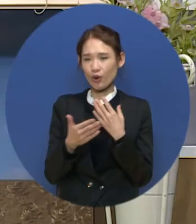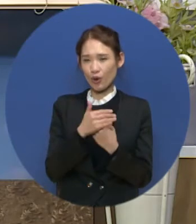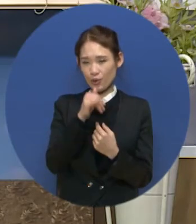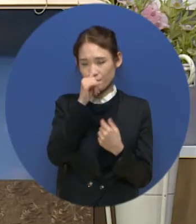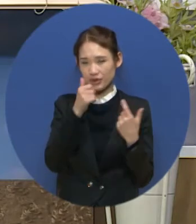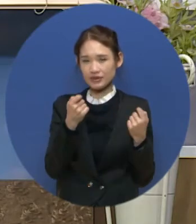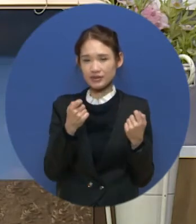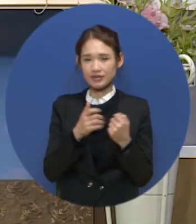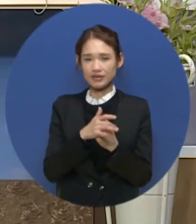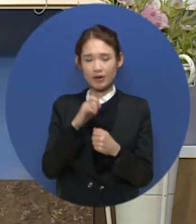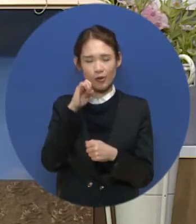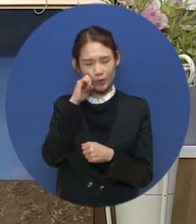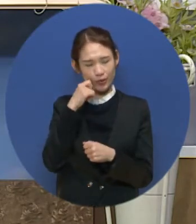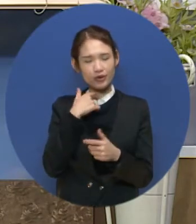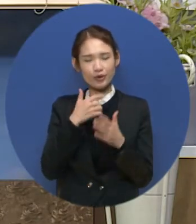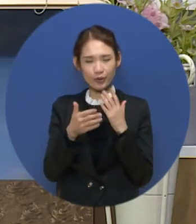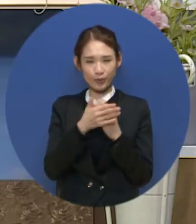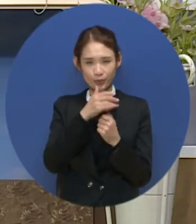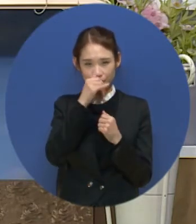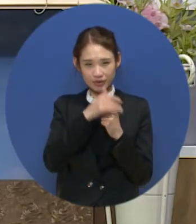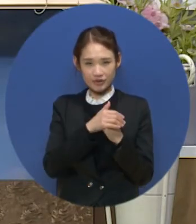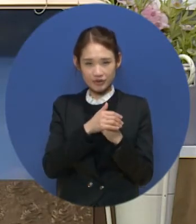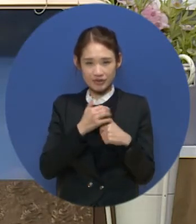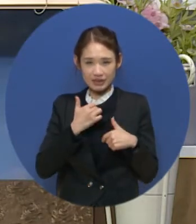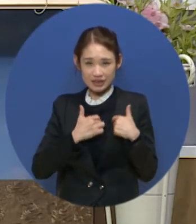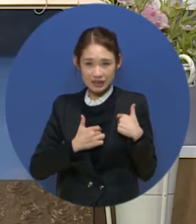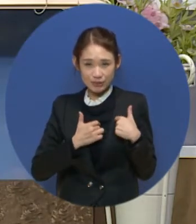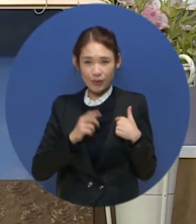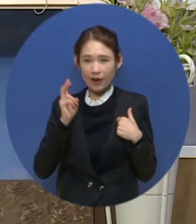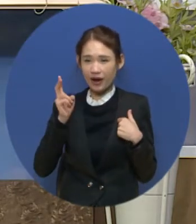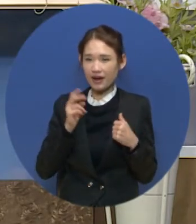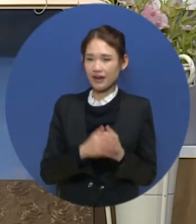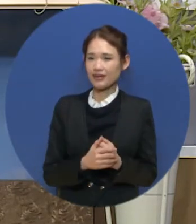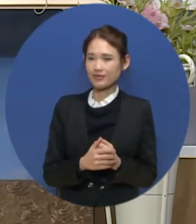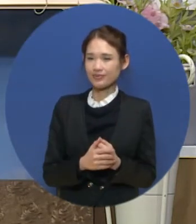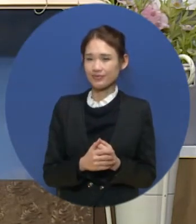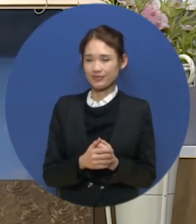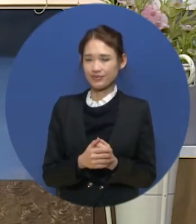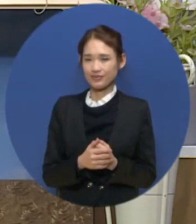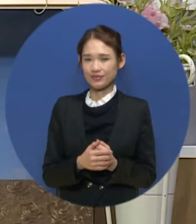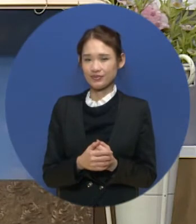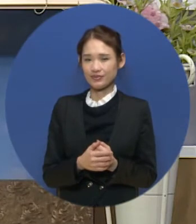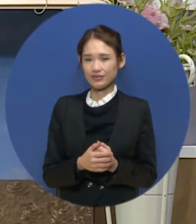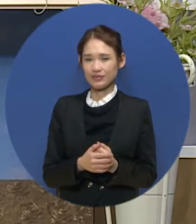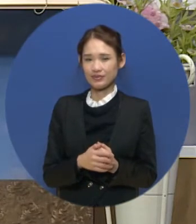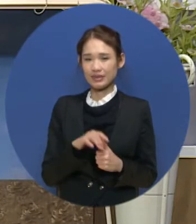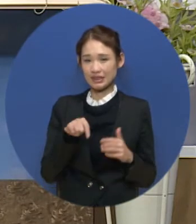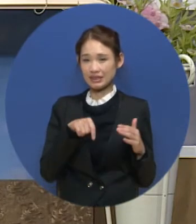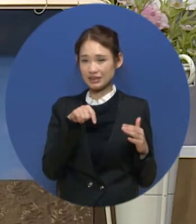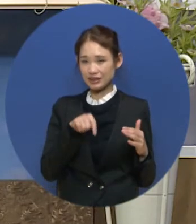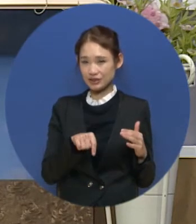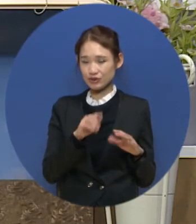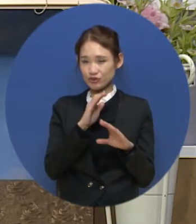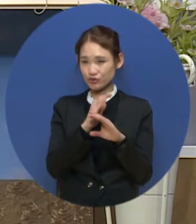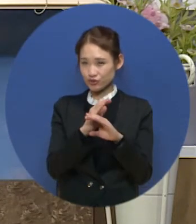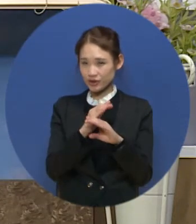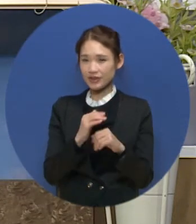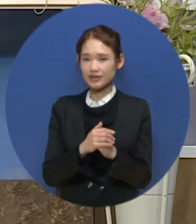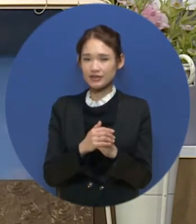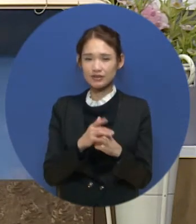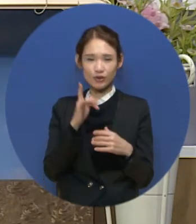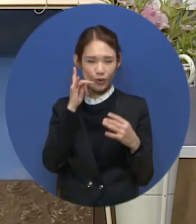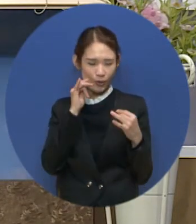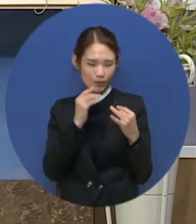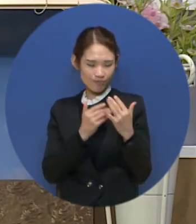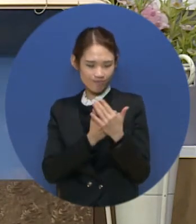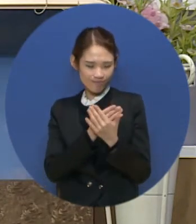겪으셨을 거고 어려움도 있으셨을 거고 또 기쁜 순간도 있으셨을 거고 그런데 좀그 중에서